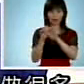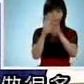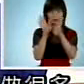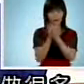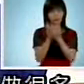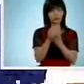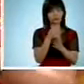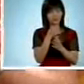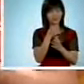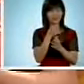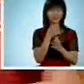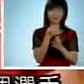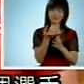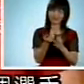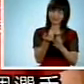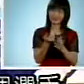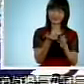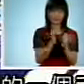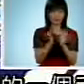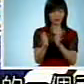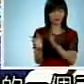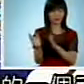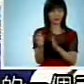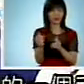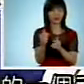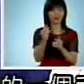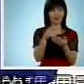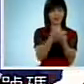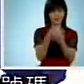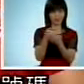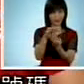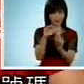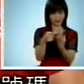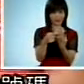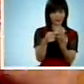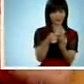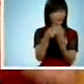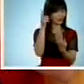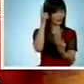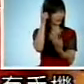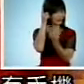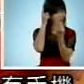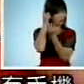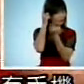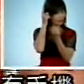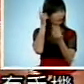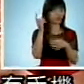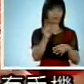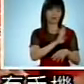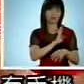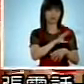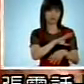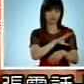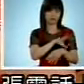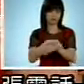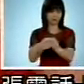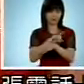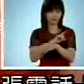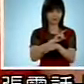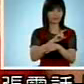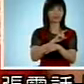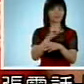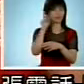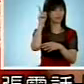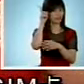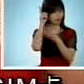们必须要做很多很多很细。 说 每一个选手都有，我们发给他们一个手机， 一个手机的号码，一个卡，他大概自己有手机了， 对对对， 我们会发给他